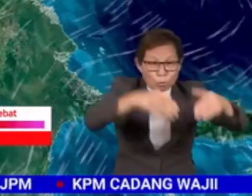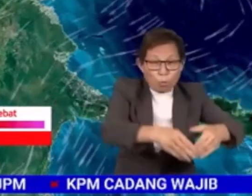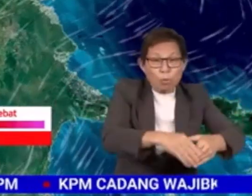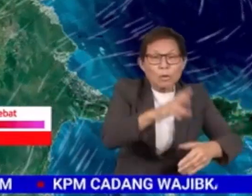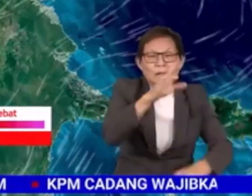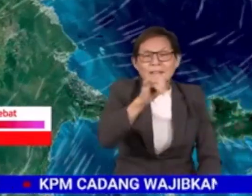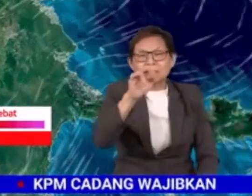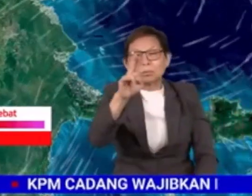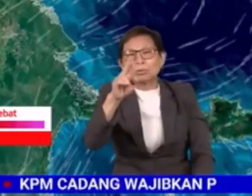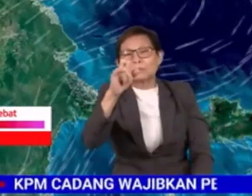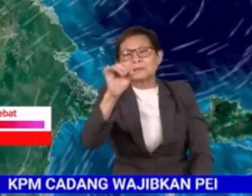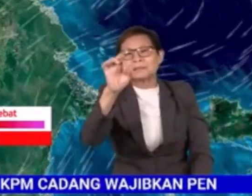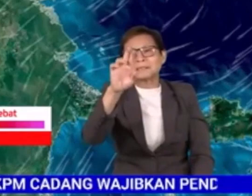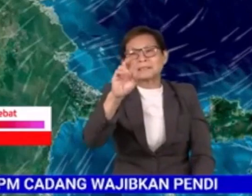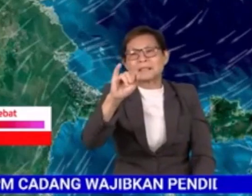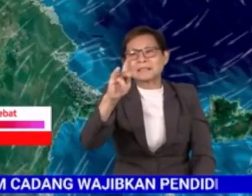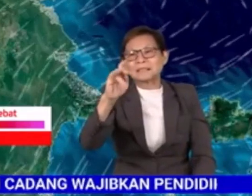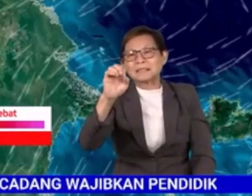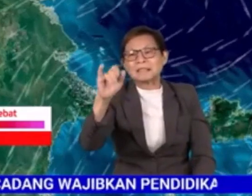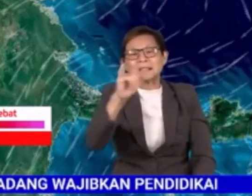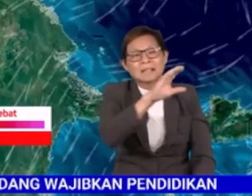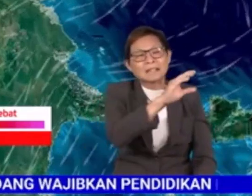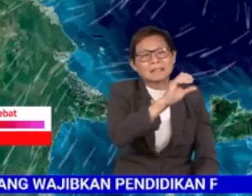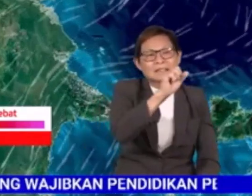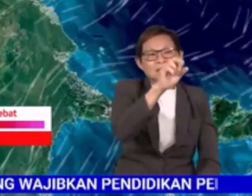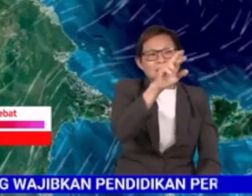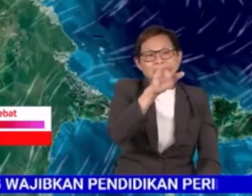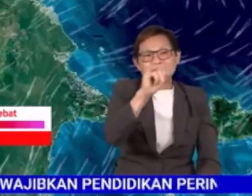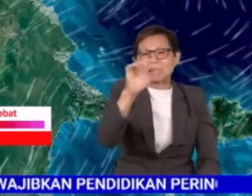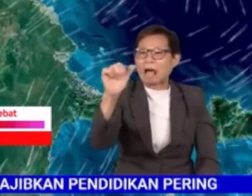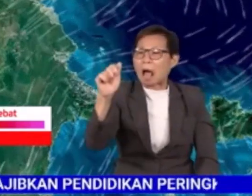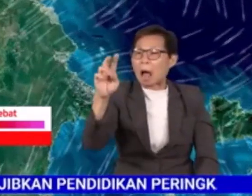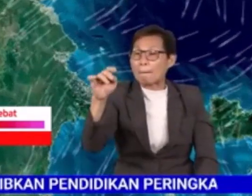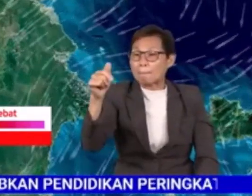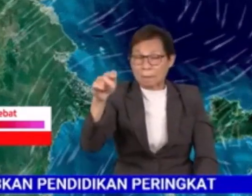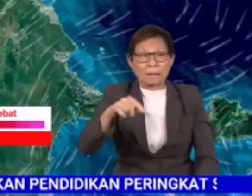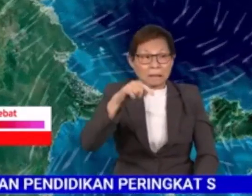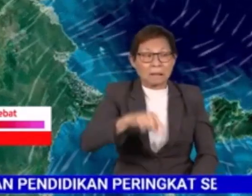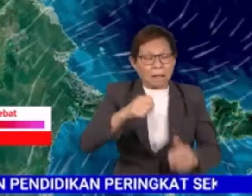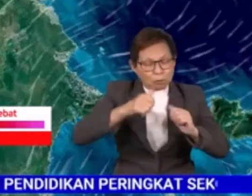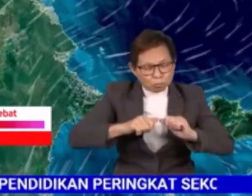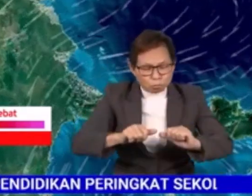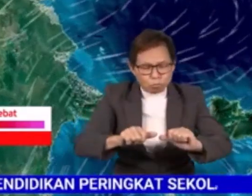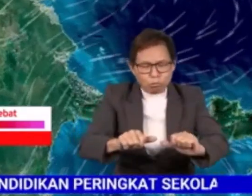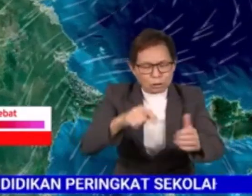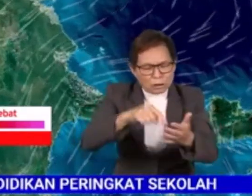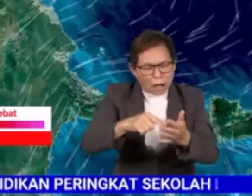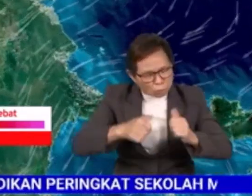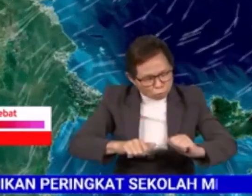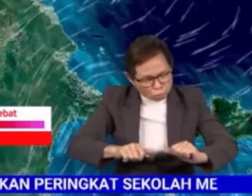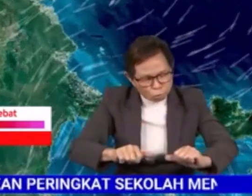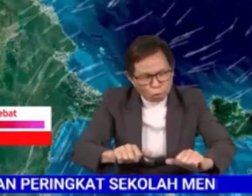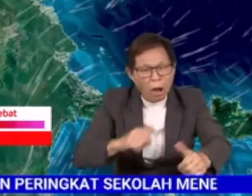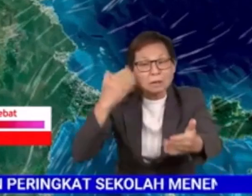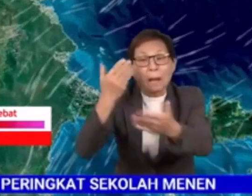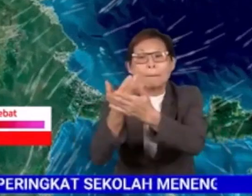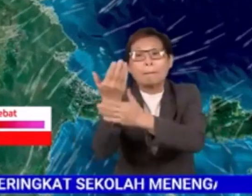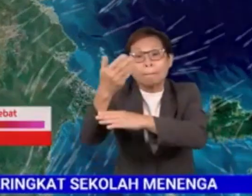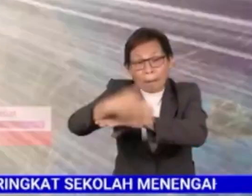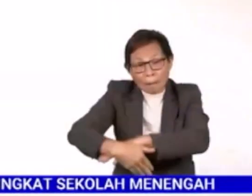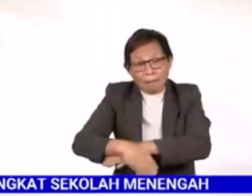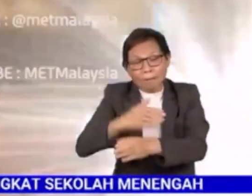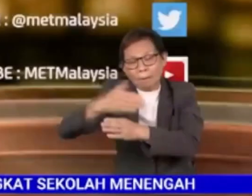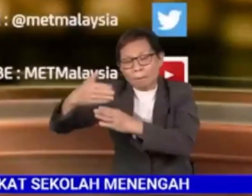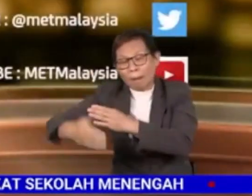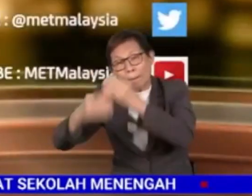bahagian Sibu, Sari K dan juga Seri Aman. Dan keadaan ini juga dijangkakan akan berterusan sehingga ke malam nanti.